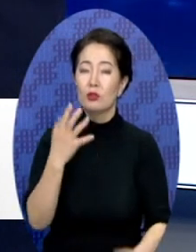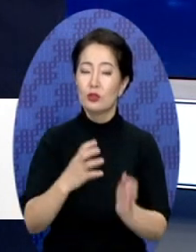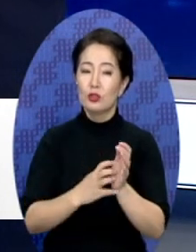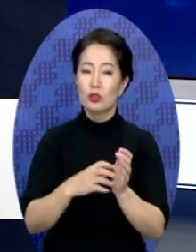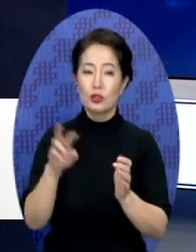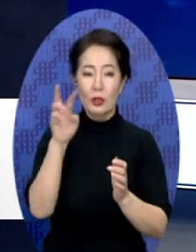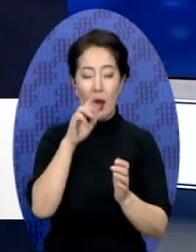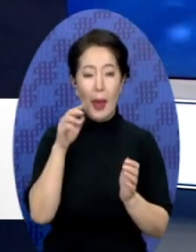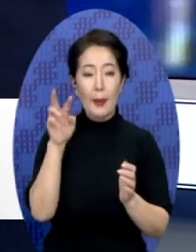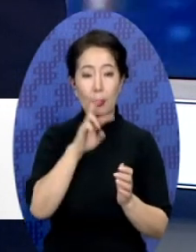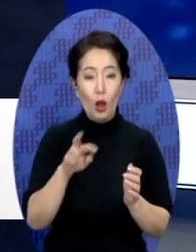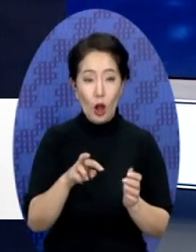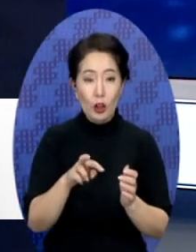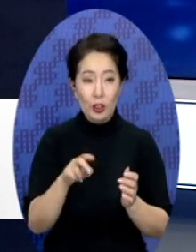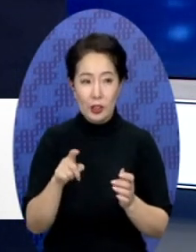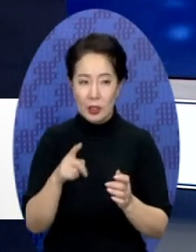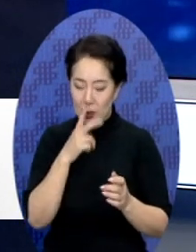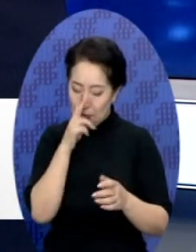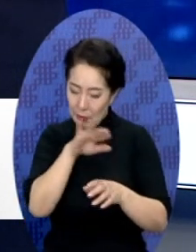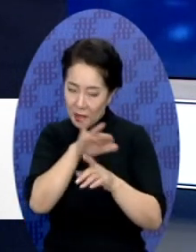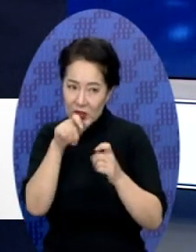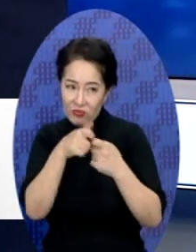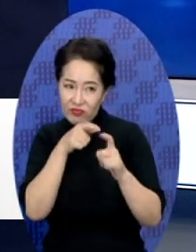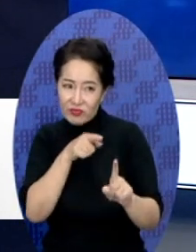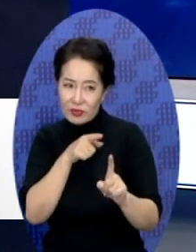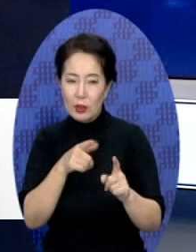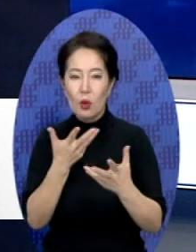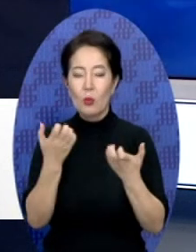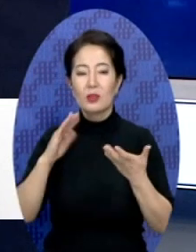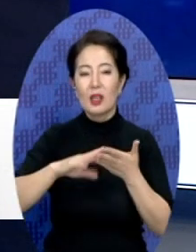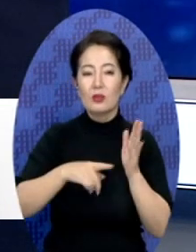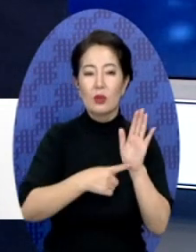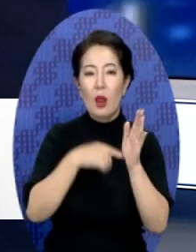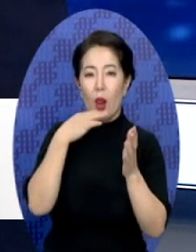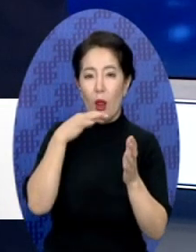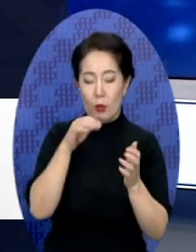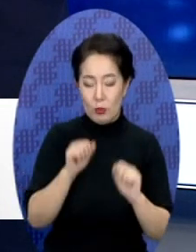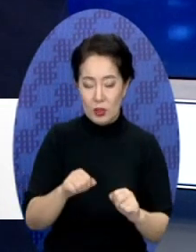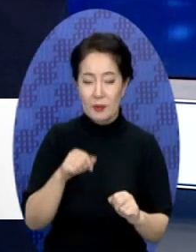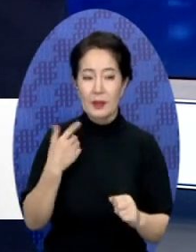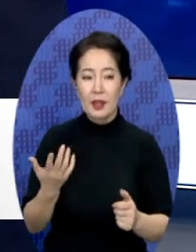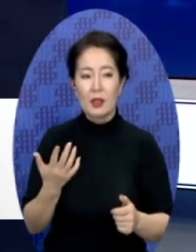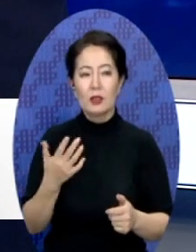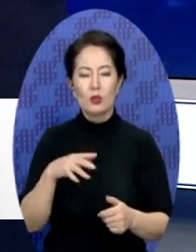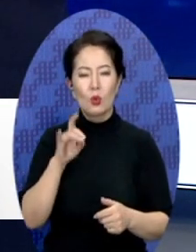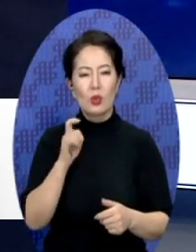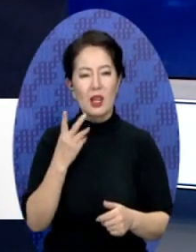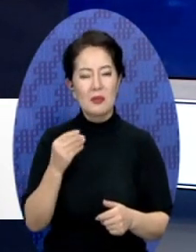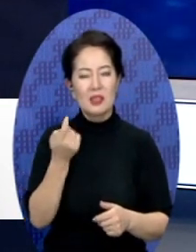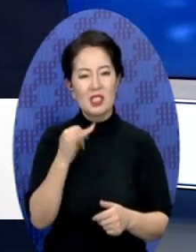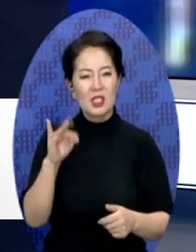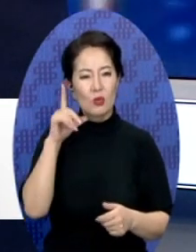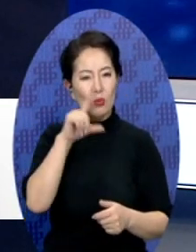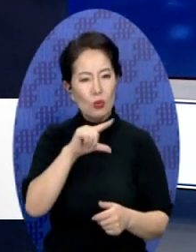дүн бэлгэлтийн одоо үзүүлэлтийг бол тун утгагүй бас олон нийтэд мэдээлэх болон тиймээс мэдээж энэ уламжийн хин ялгарлыг бууруулах